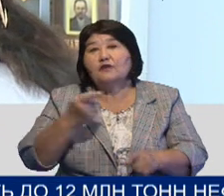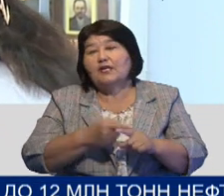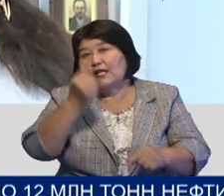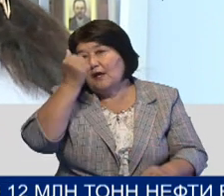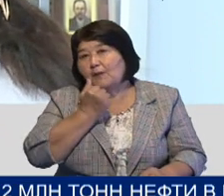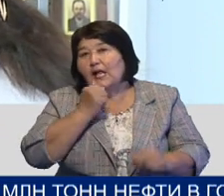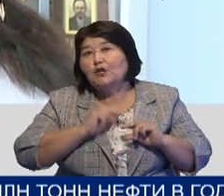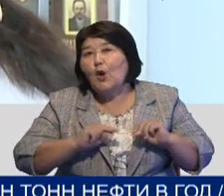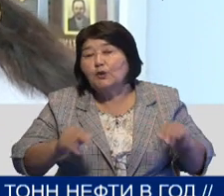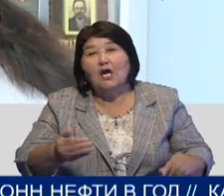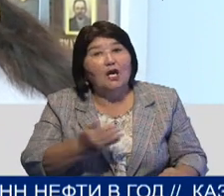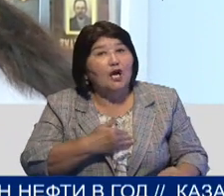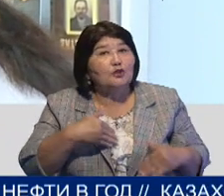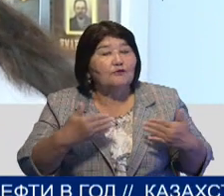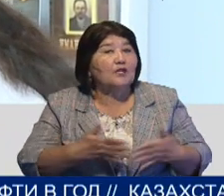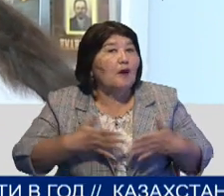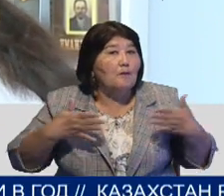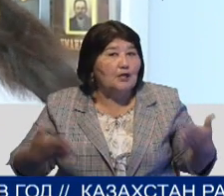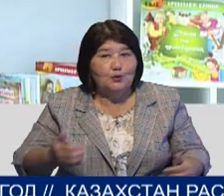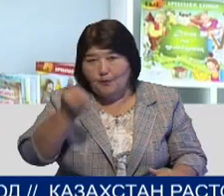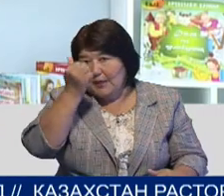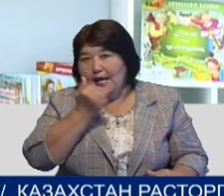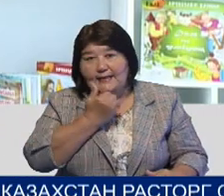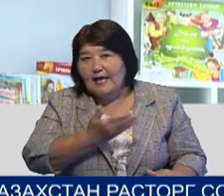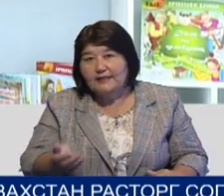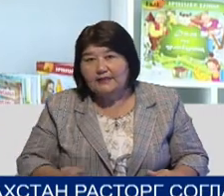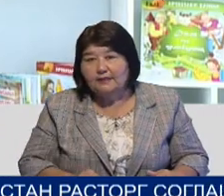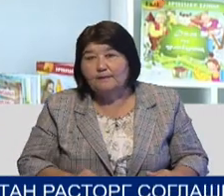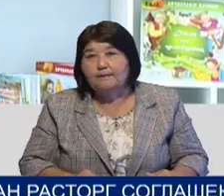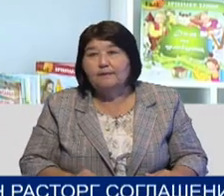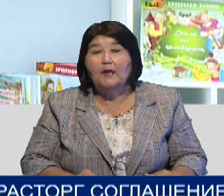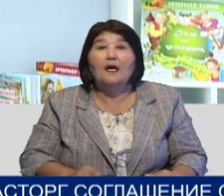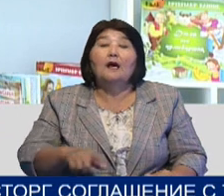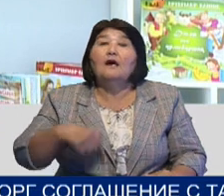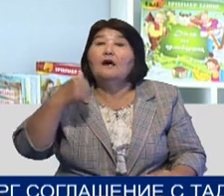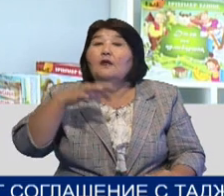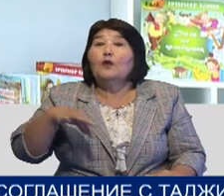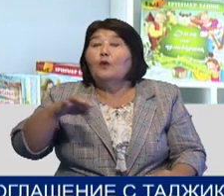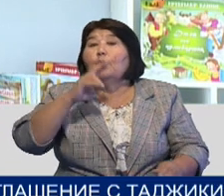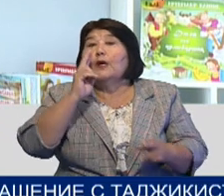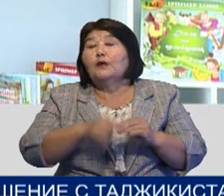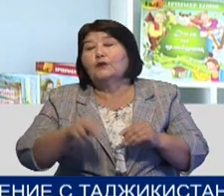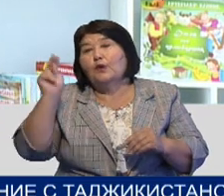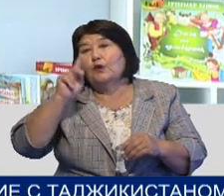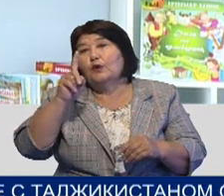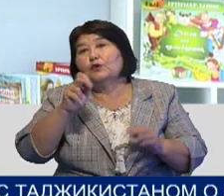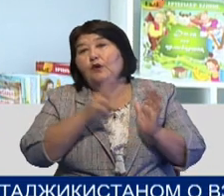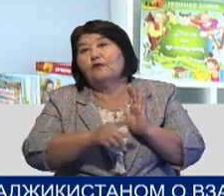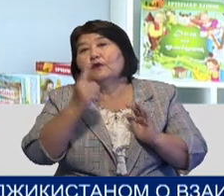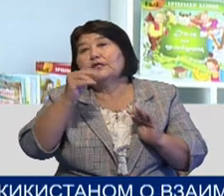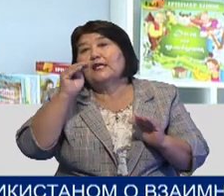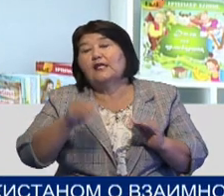благодаря учителям хочу им выразить большую благодарность в этом году в области заканчивают учебу